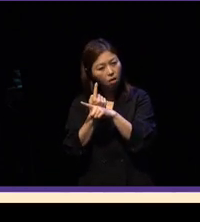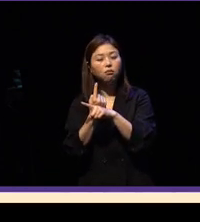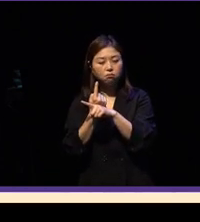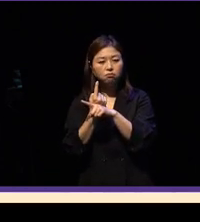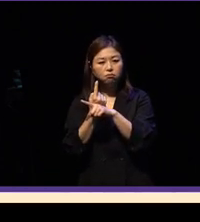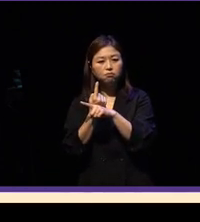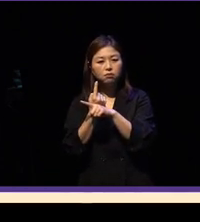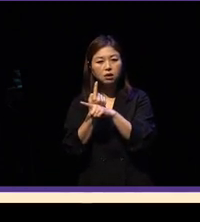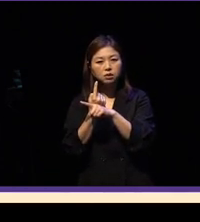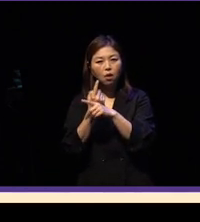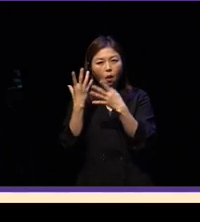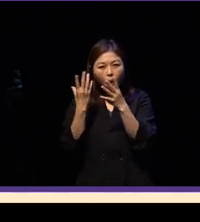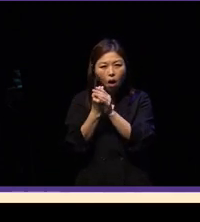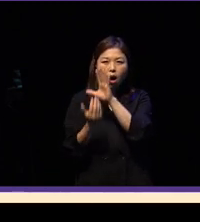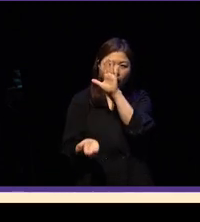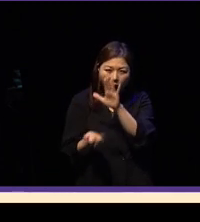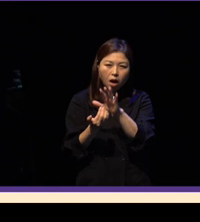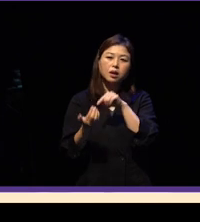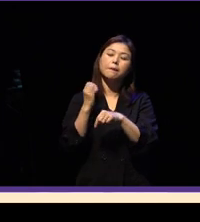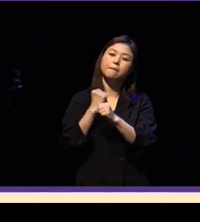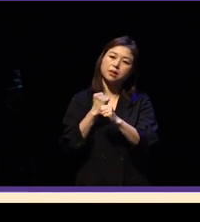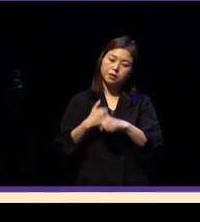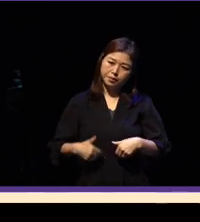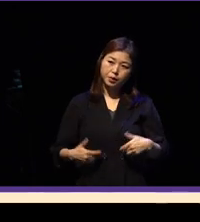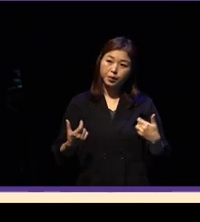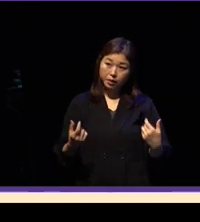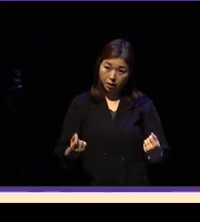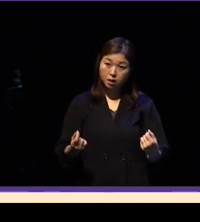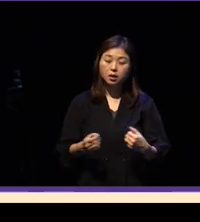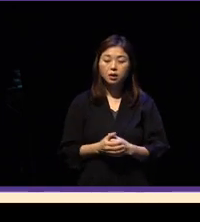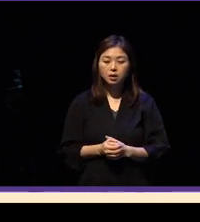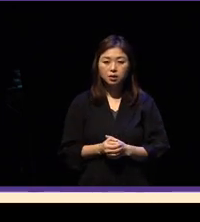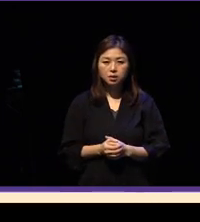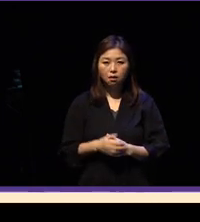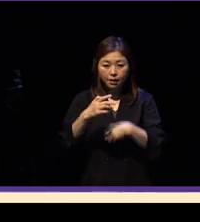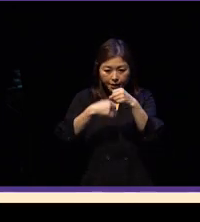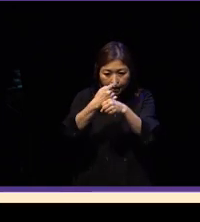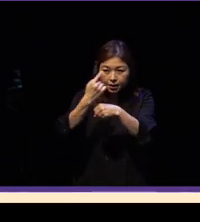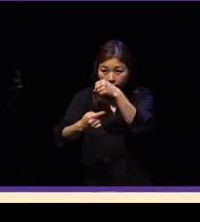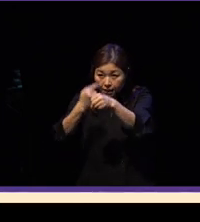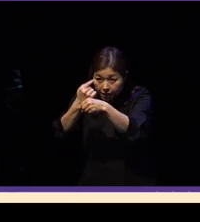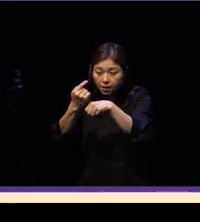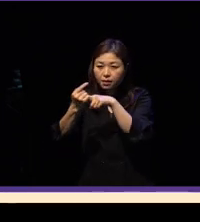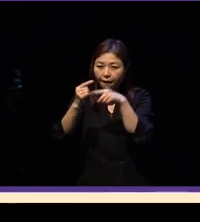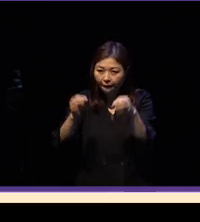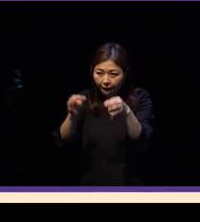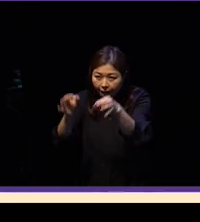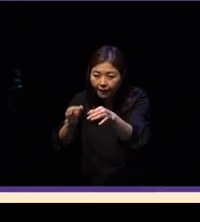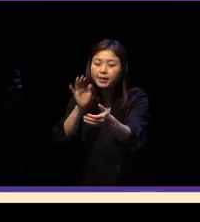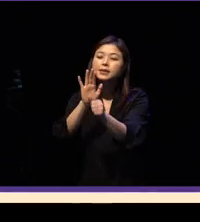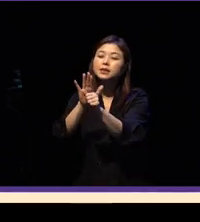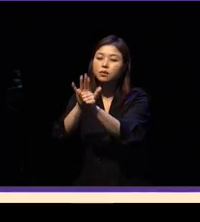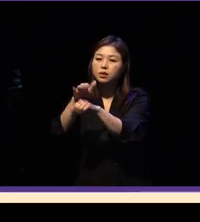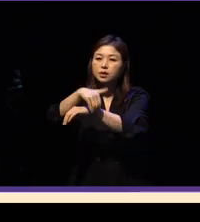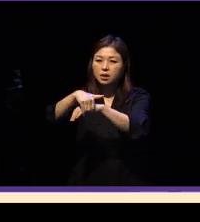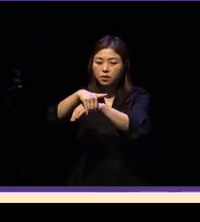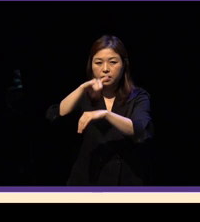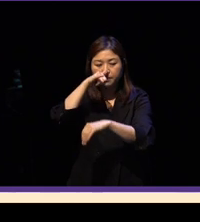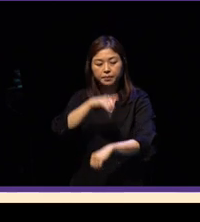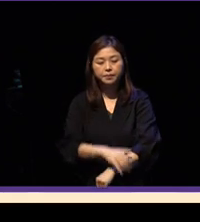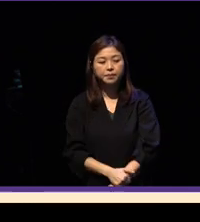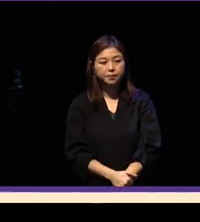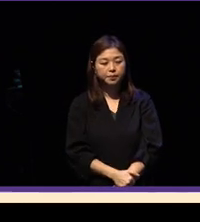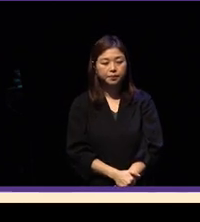있게 좀 만들어 나갈 필요가 있겠다 생각해서 일단은 매년 지원하는 것으로 사업을 설계를 했습니다